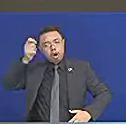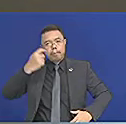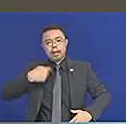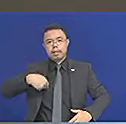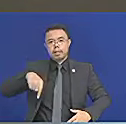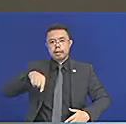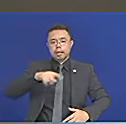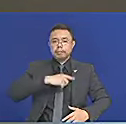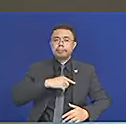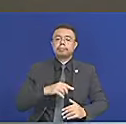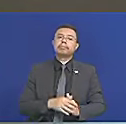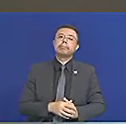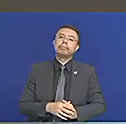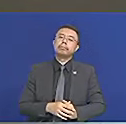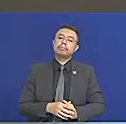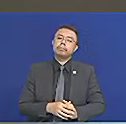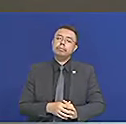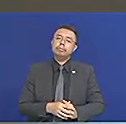kita.